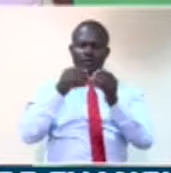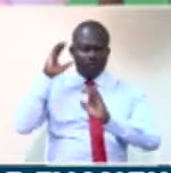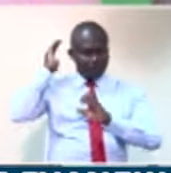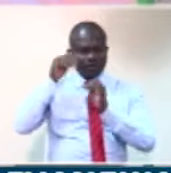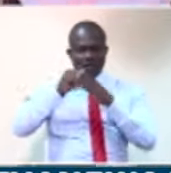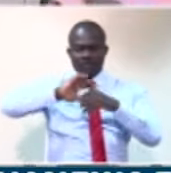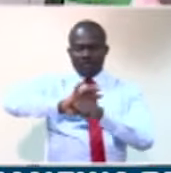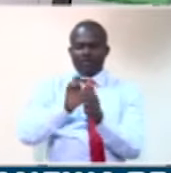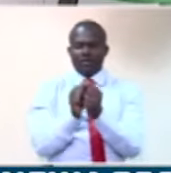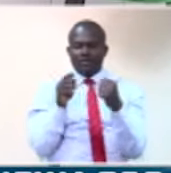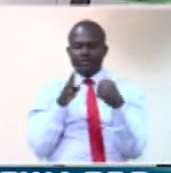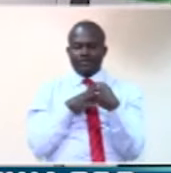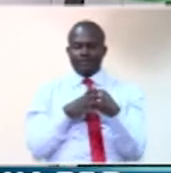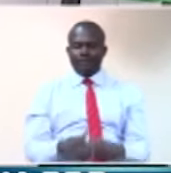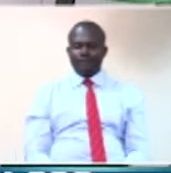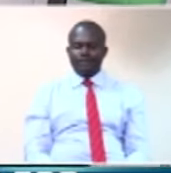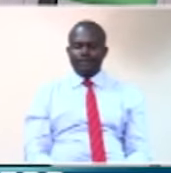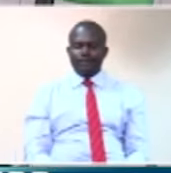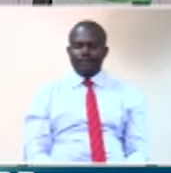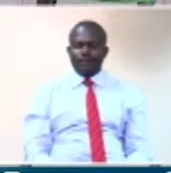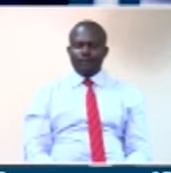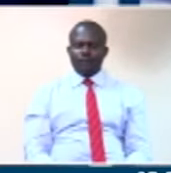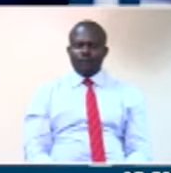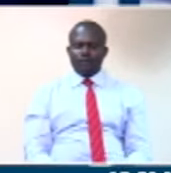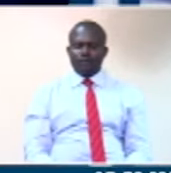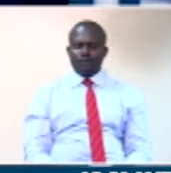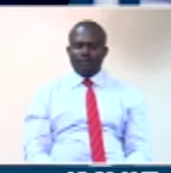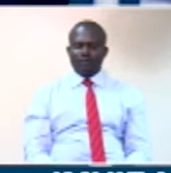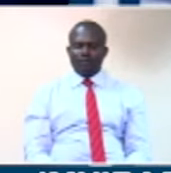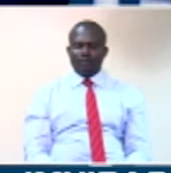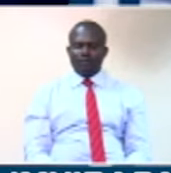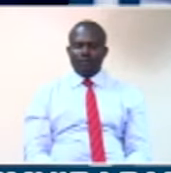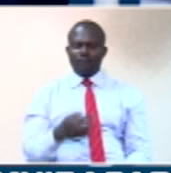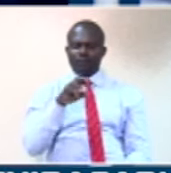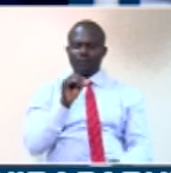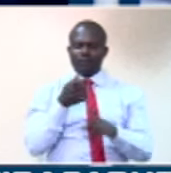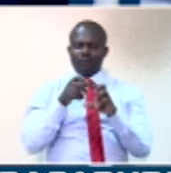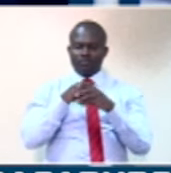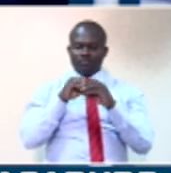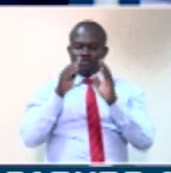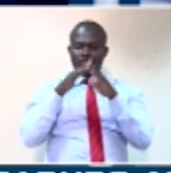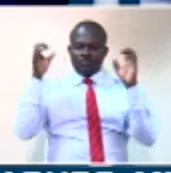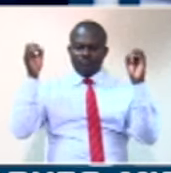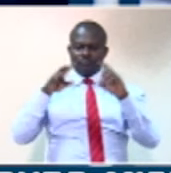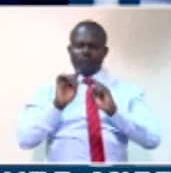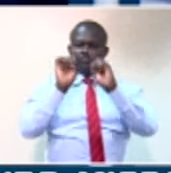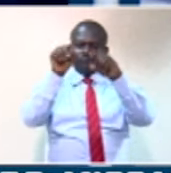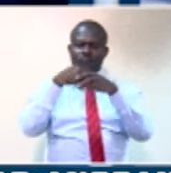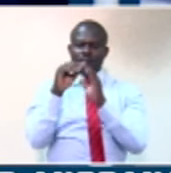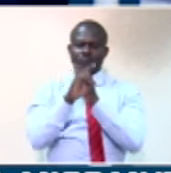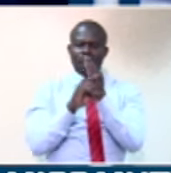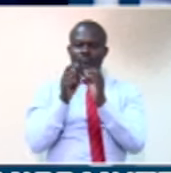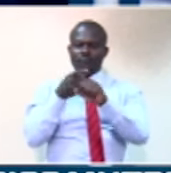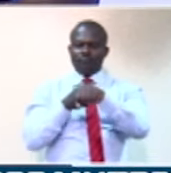kuri COVID-19. Kwizera Bosco mu mujyi wa Kigali. Gloria, njyana tuve mu mujyi wa Kigali twerekeze mu karere